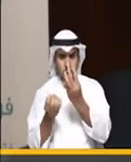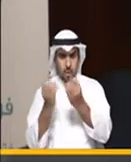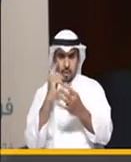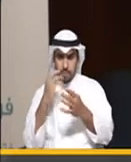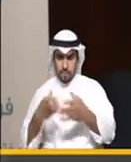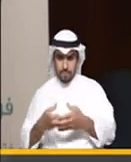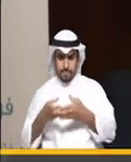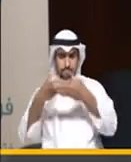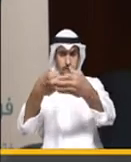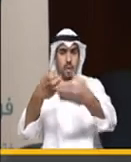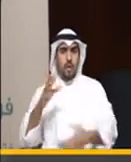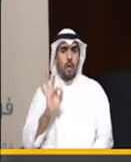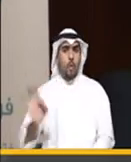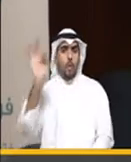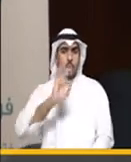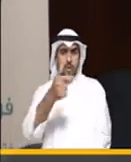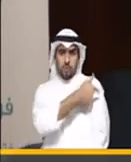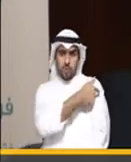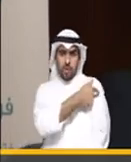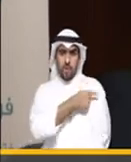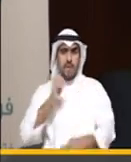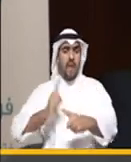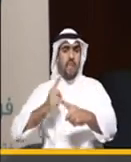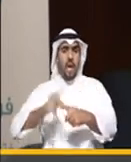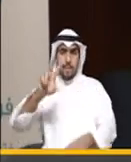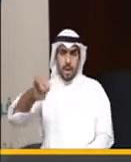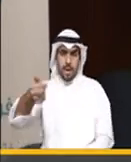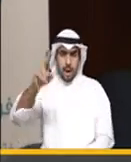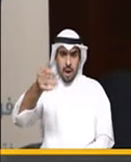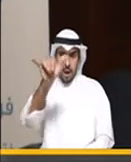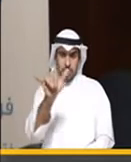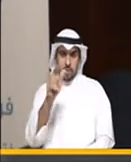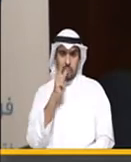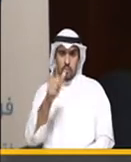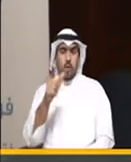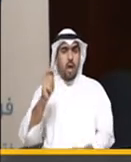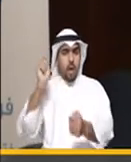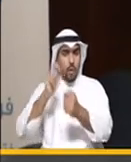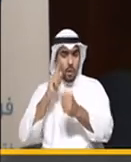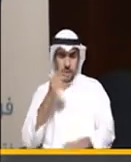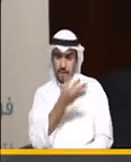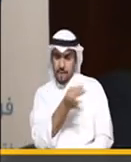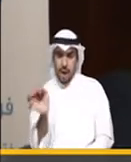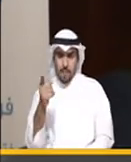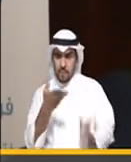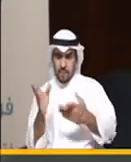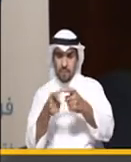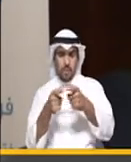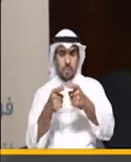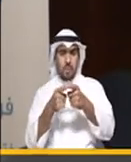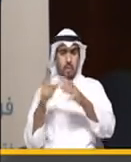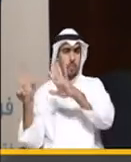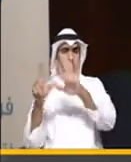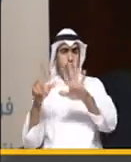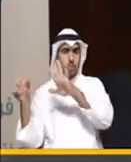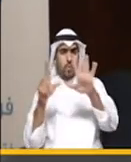كان مستشفى الرازي. بعدين عندنا ورشة اسعد تسعد، كل اسبوع هو عمل اسبوعي